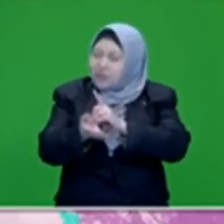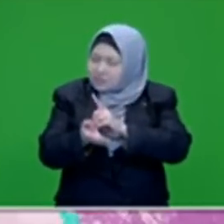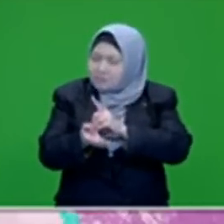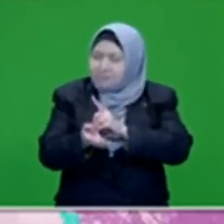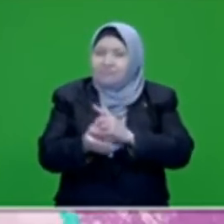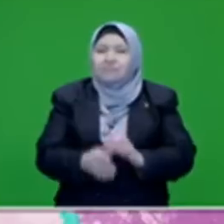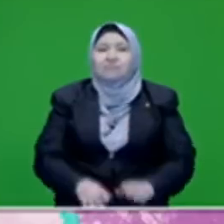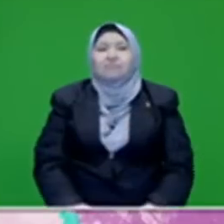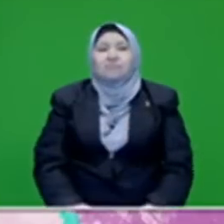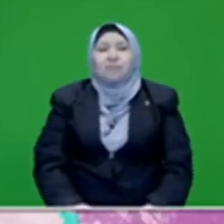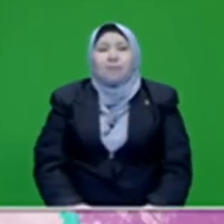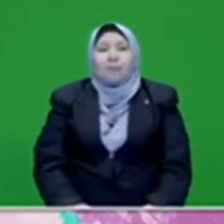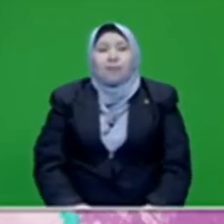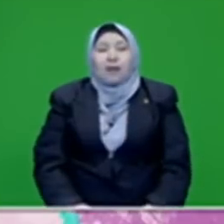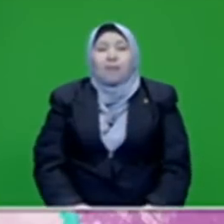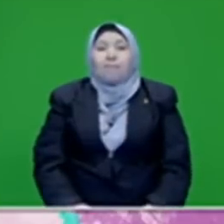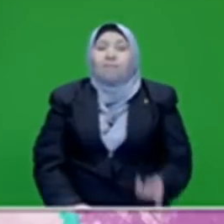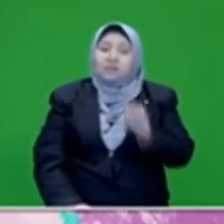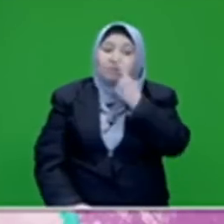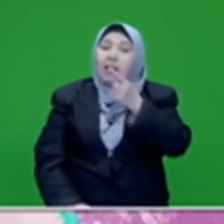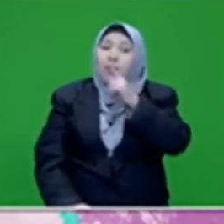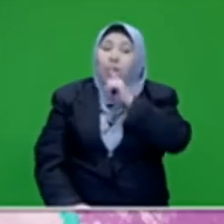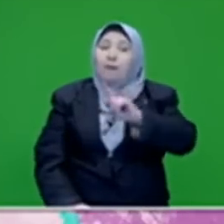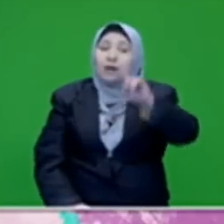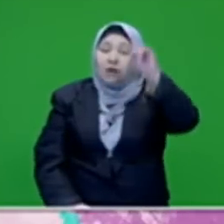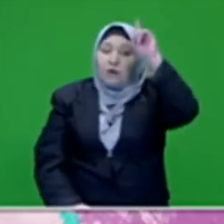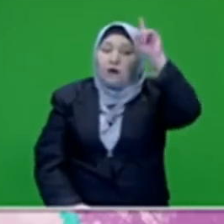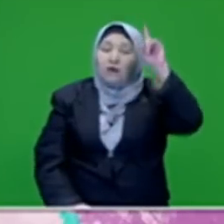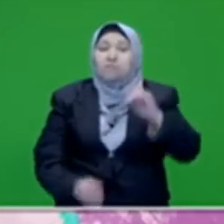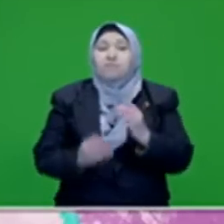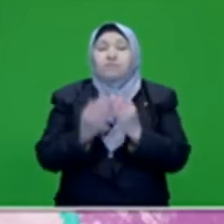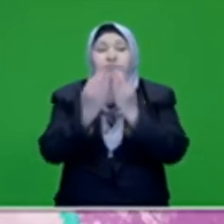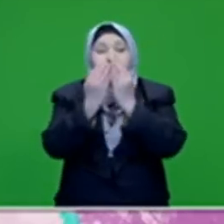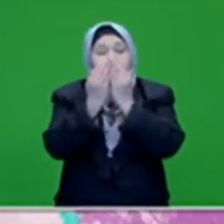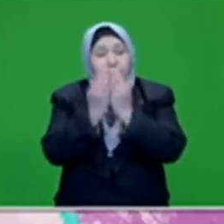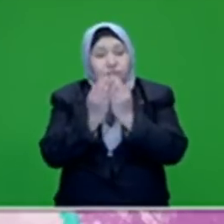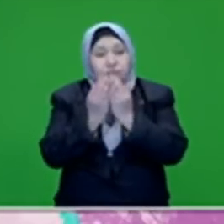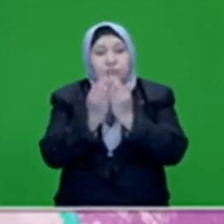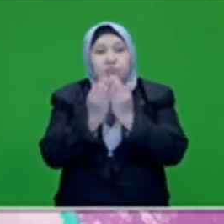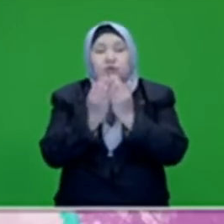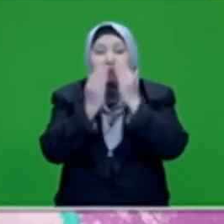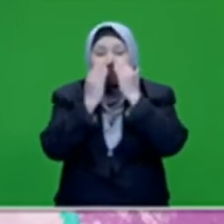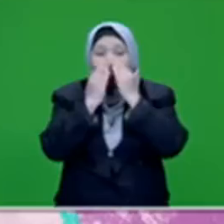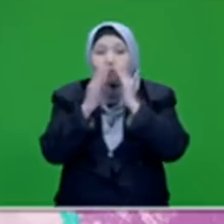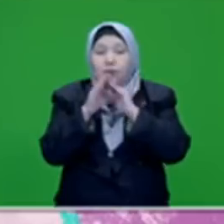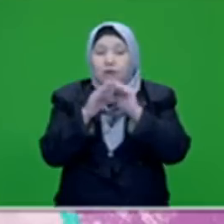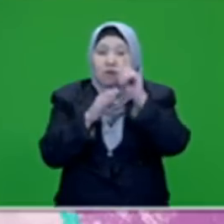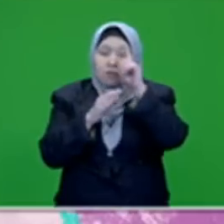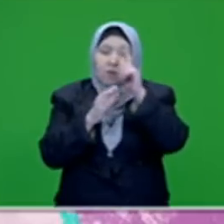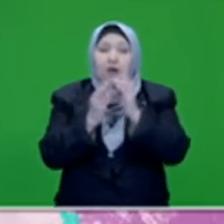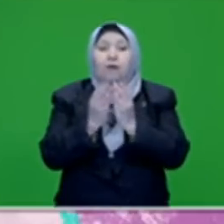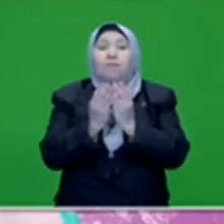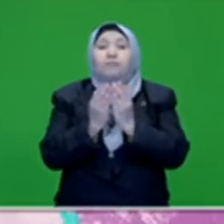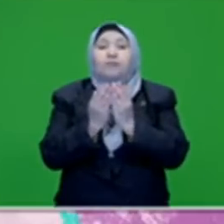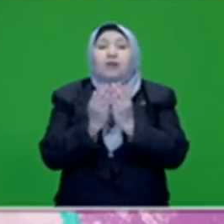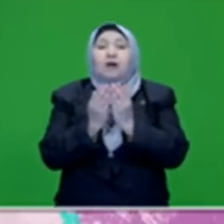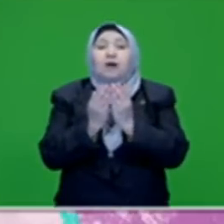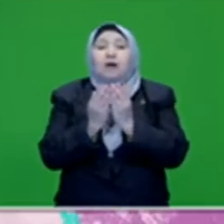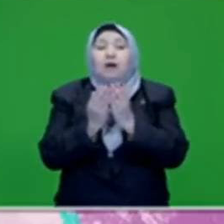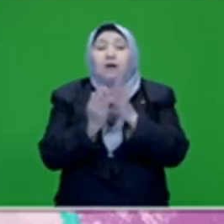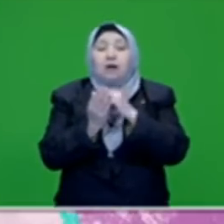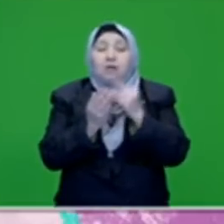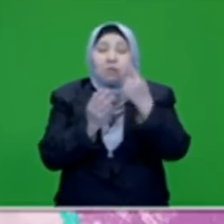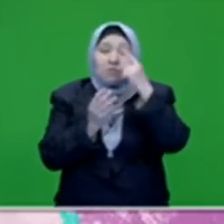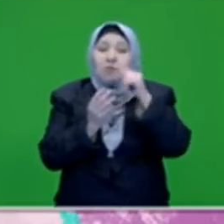Bismillahirrahmanirrahim. Alhamdulillahirabbil alamin. wassalatu wassalamu ala asyrafil anbiya'i